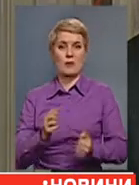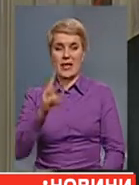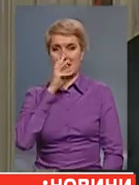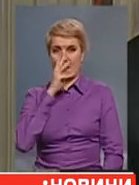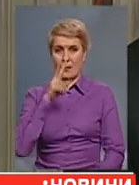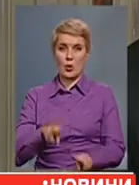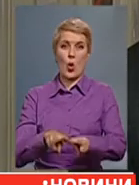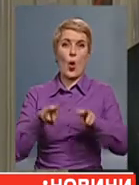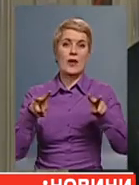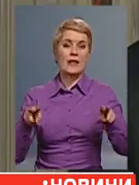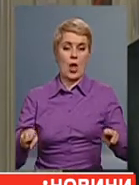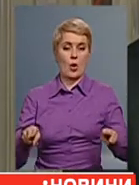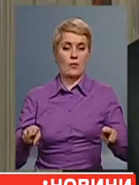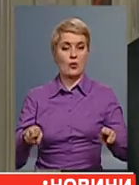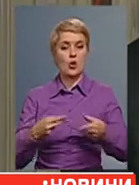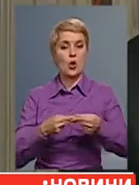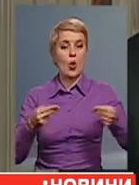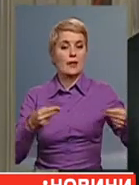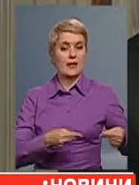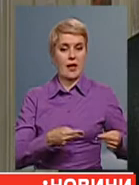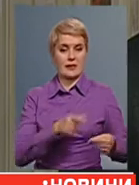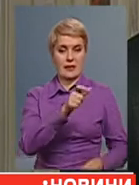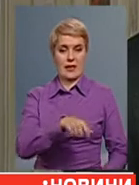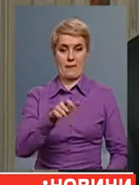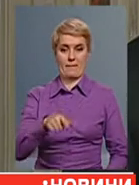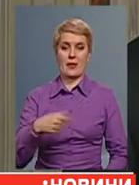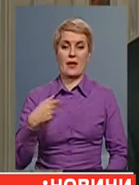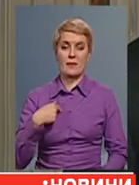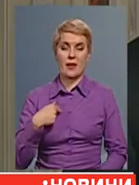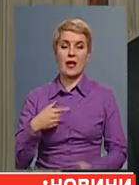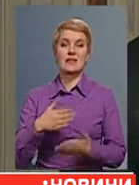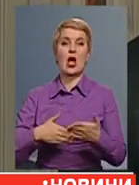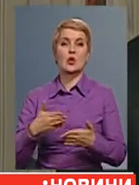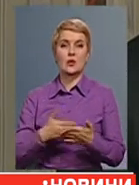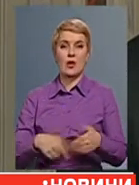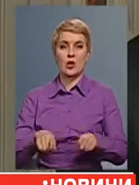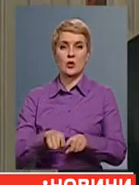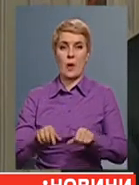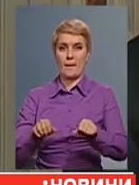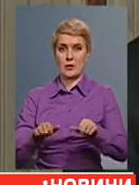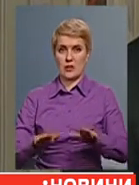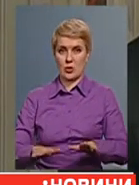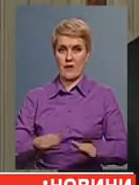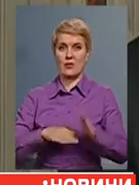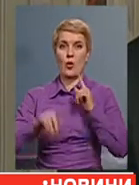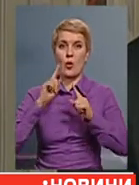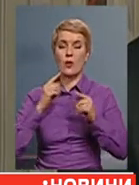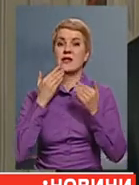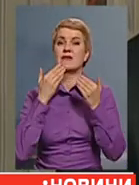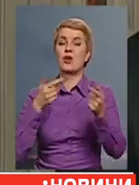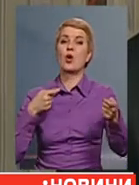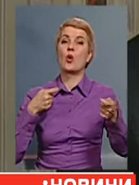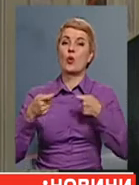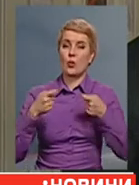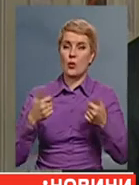зарплату однакову з контрактниками. І тому ми скасували цю постанову Верховної Ради, звернення до уряду, щоб врегулювати це питання.